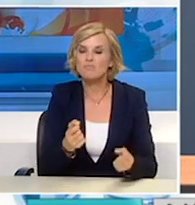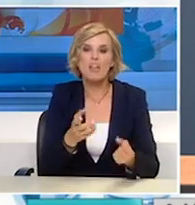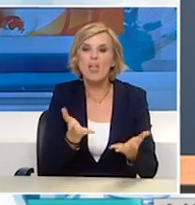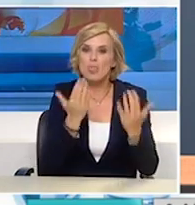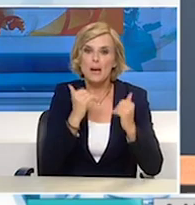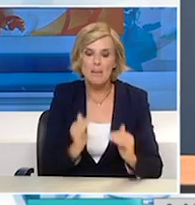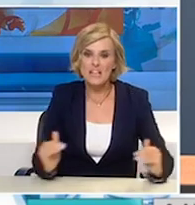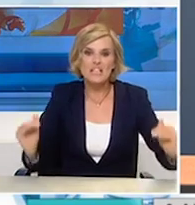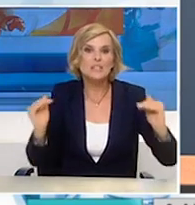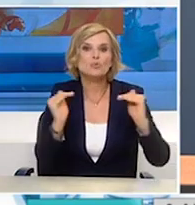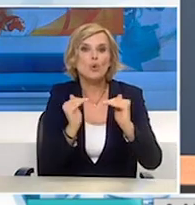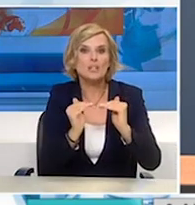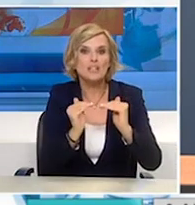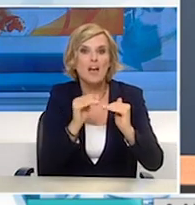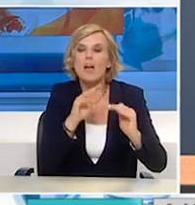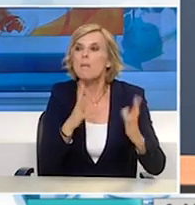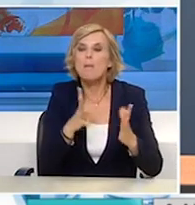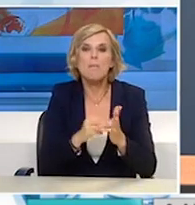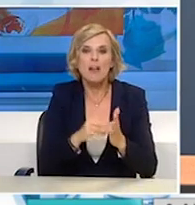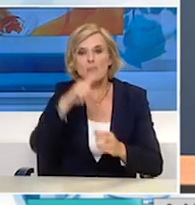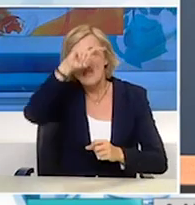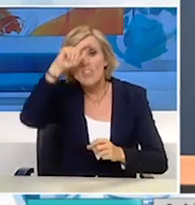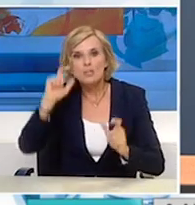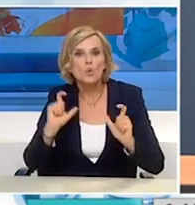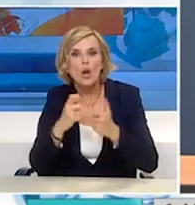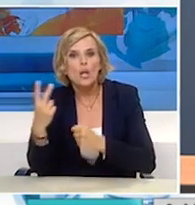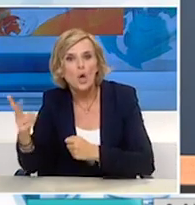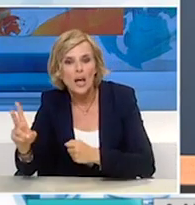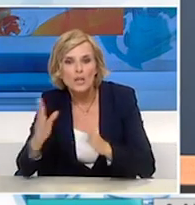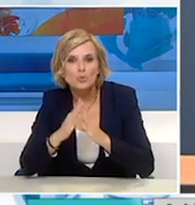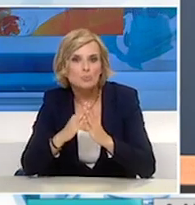ένα παιδί που ζει ενδεχομένως σε ένα δύσκολο οικογενειακό περιβάλλον.